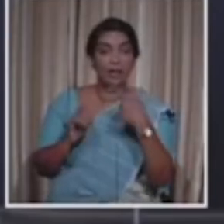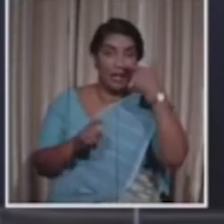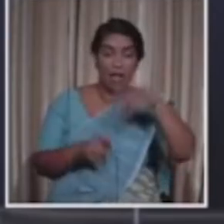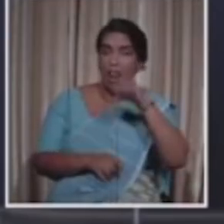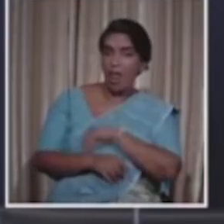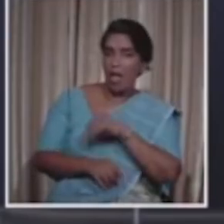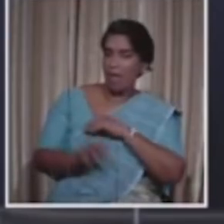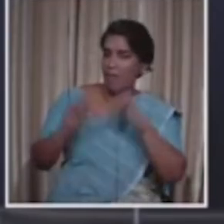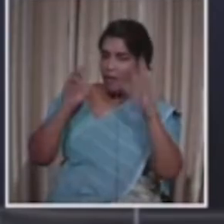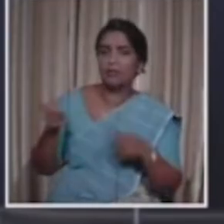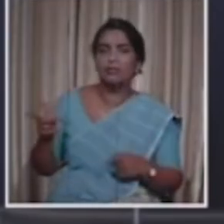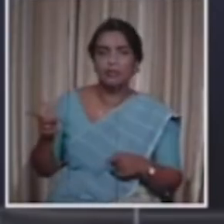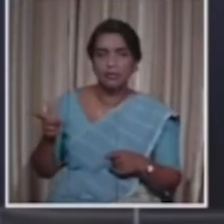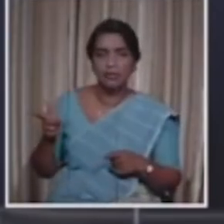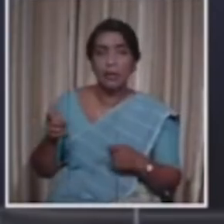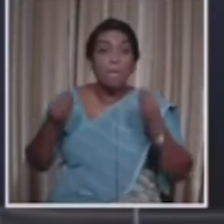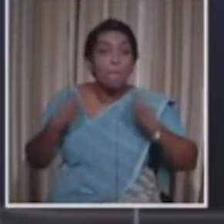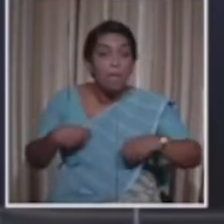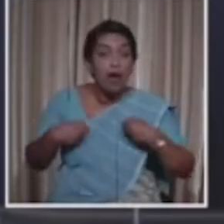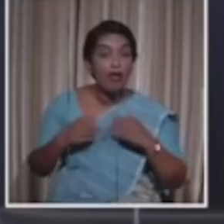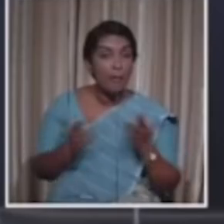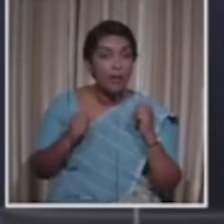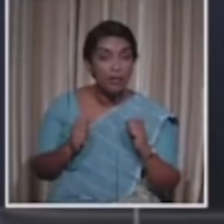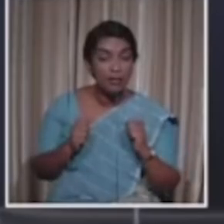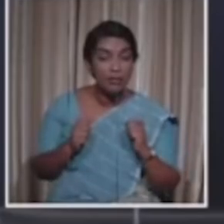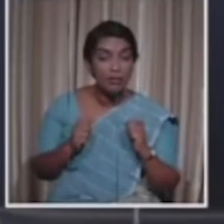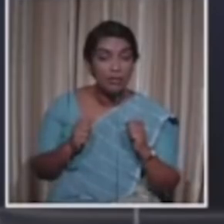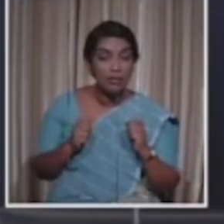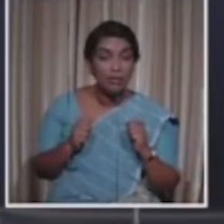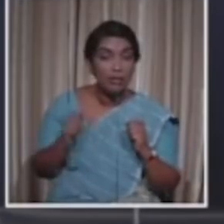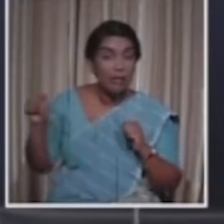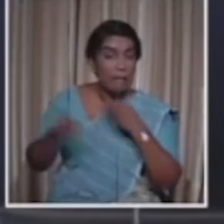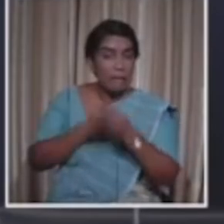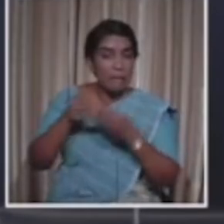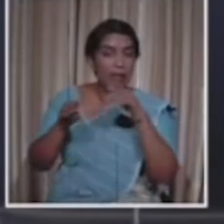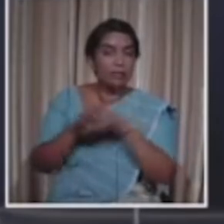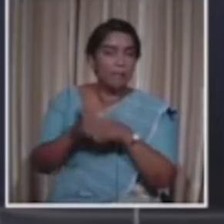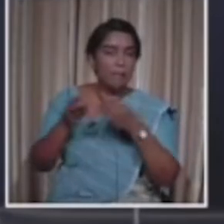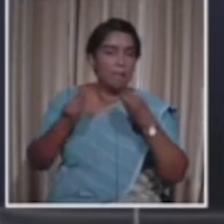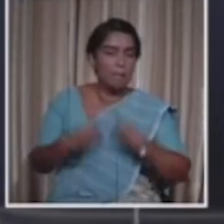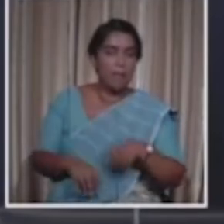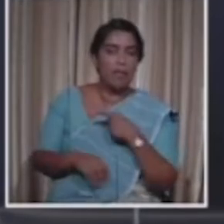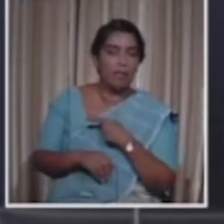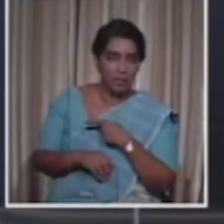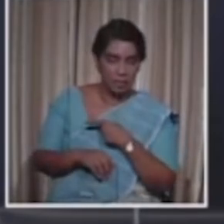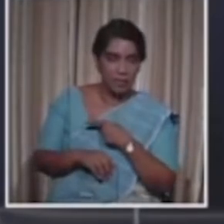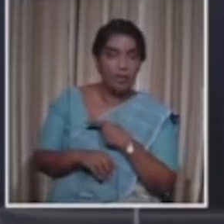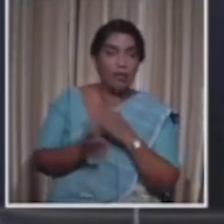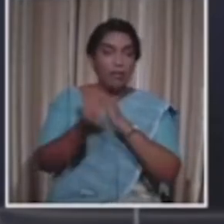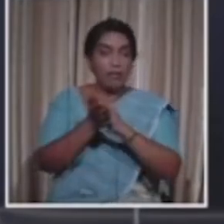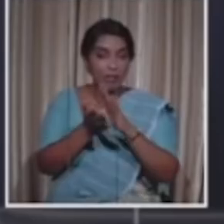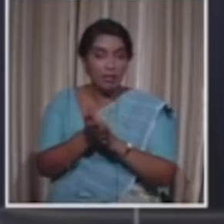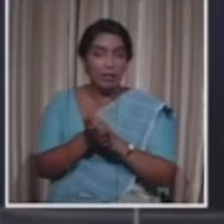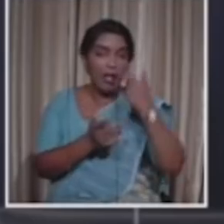labai. Khawat de padu ena padanggati. Hedging sidhya passe padu ena padanggat. Sahana data